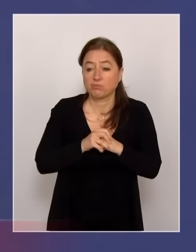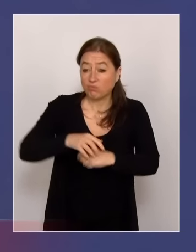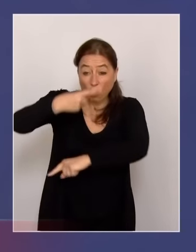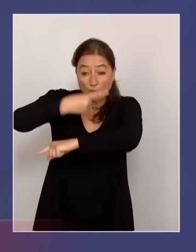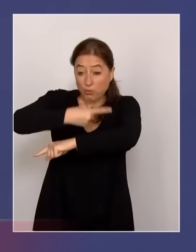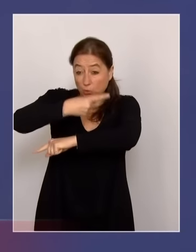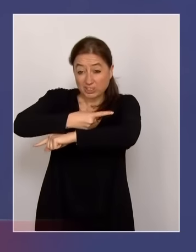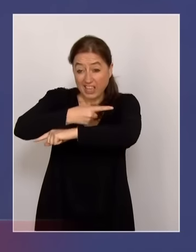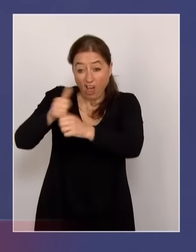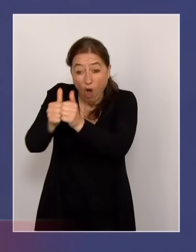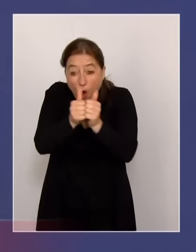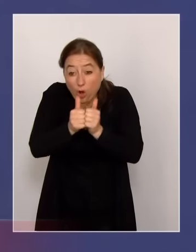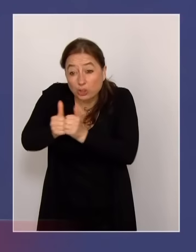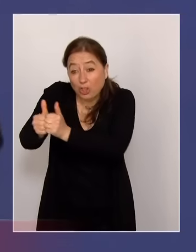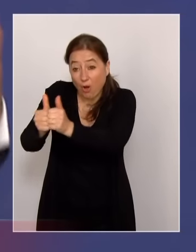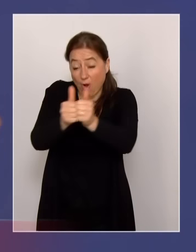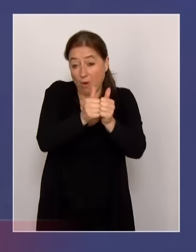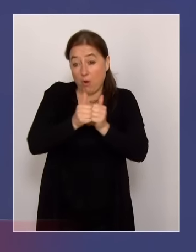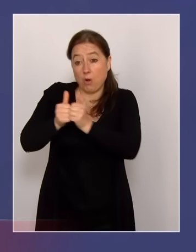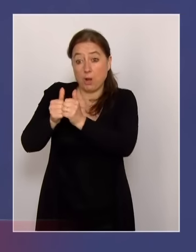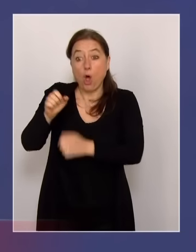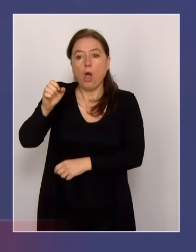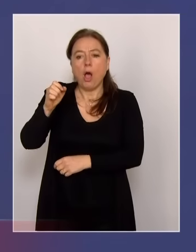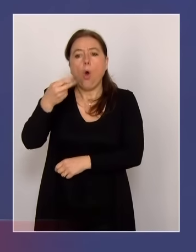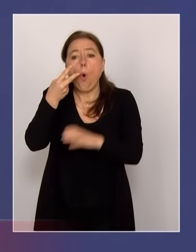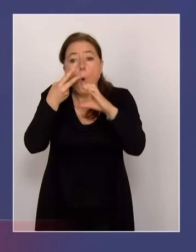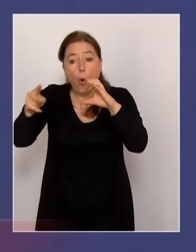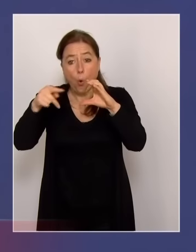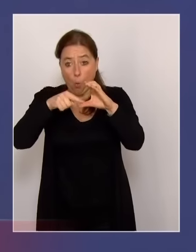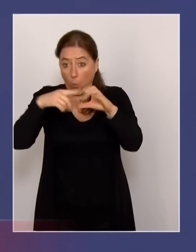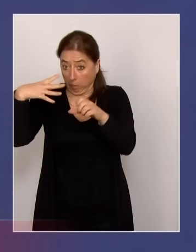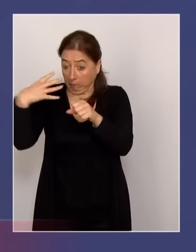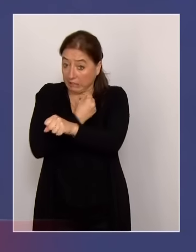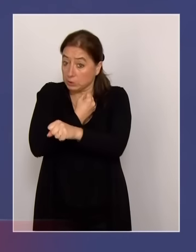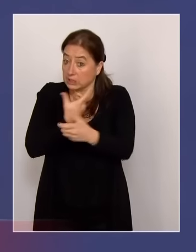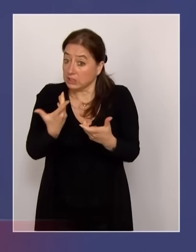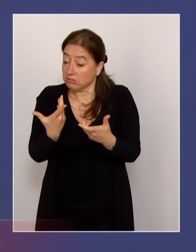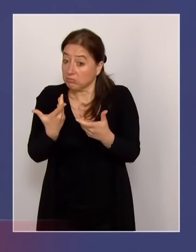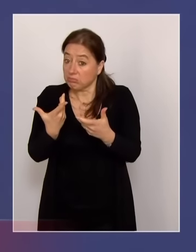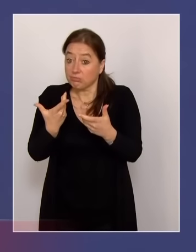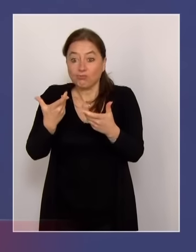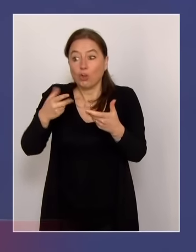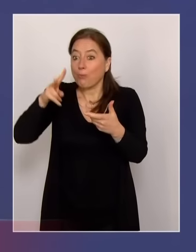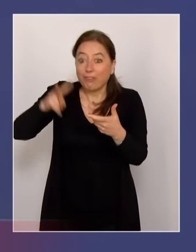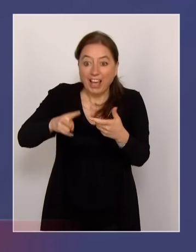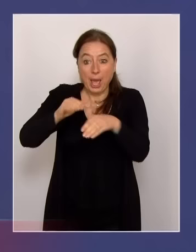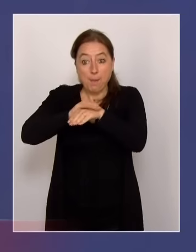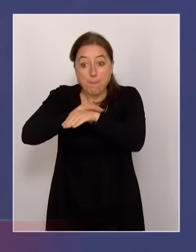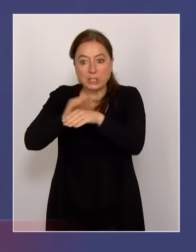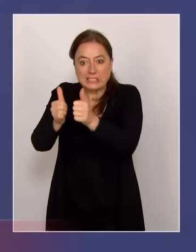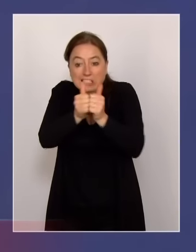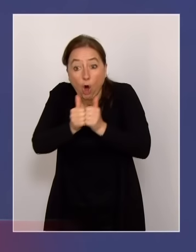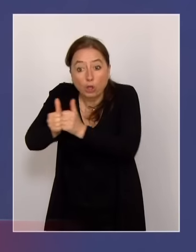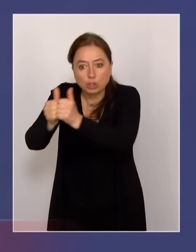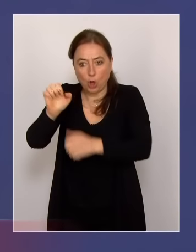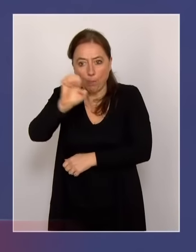Pour l'euro, bien commun que nous avons créé, nous avons su bâtir une forme politique qui s